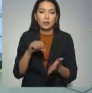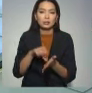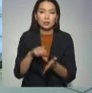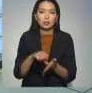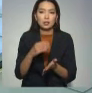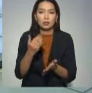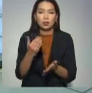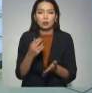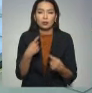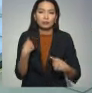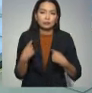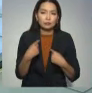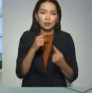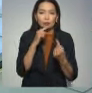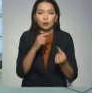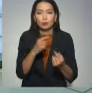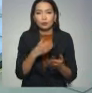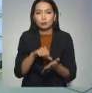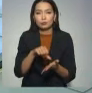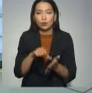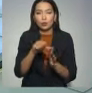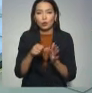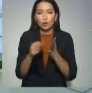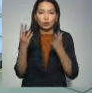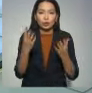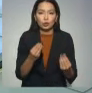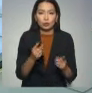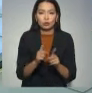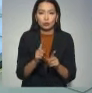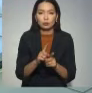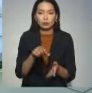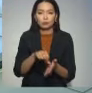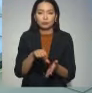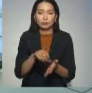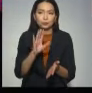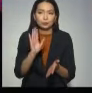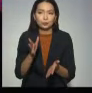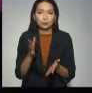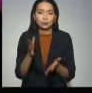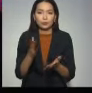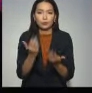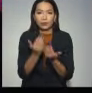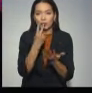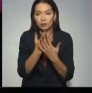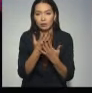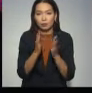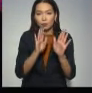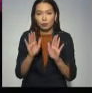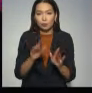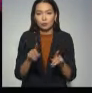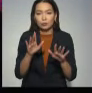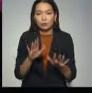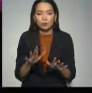гендерлік зорлық-зомбылыққа қарсы белсенділіктің 16 күні жаһандық науқаны аясында сахналанды. Қойылым өмірде болған оқиғаға